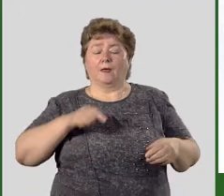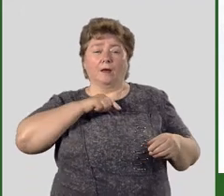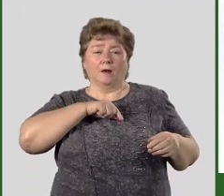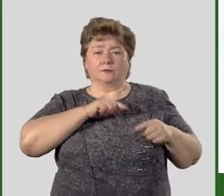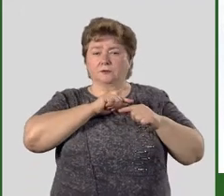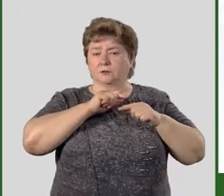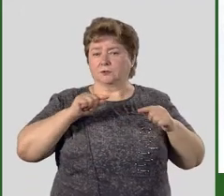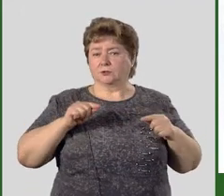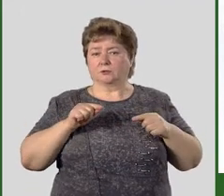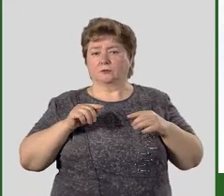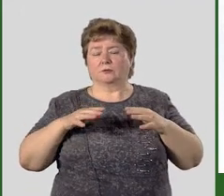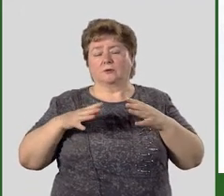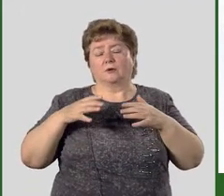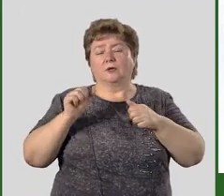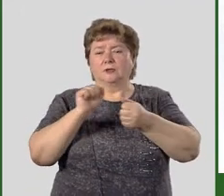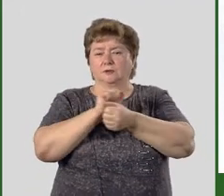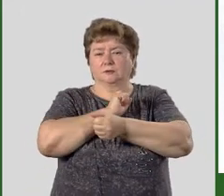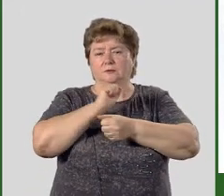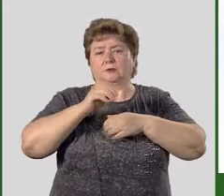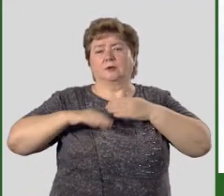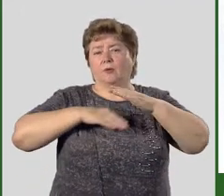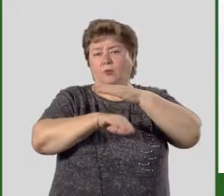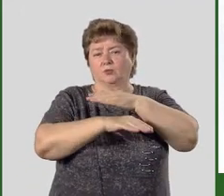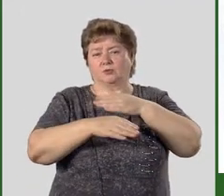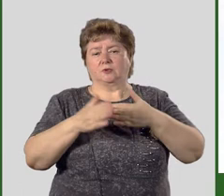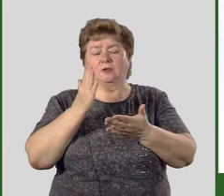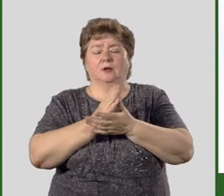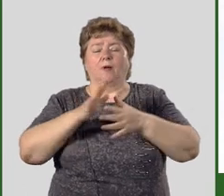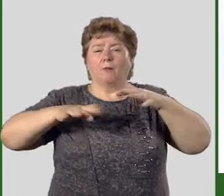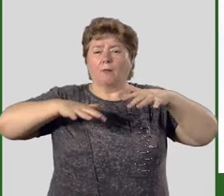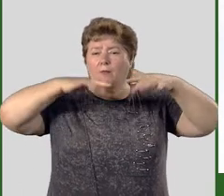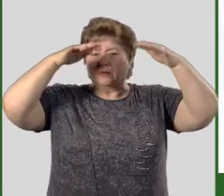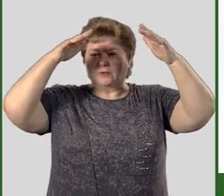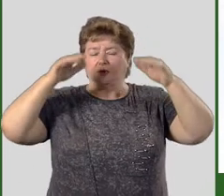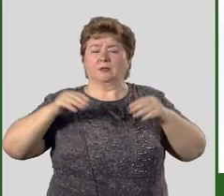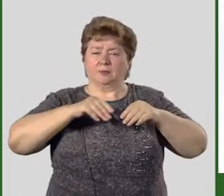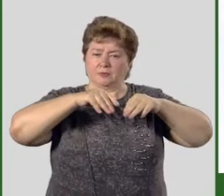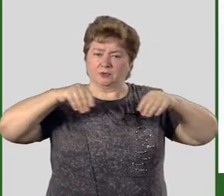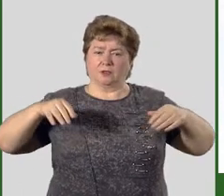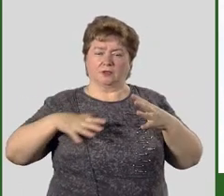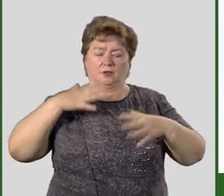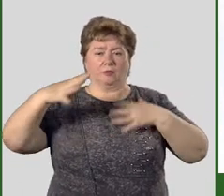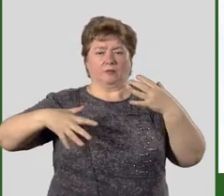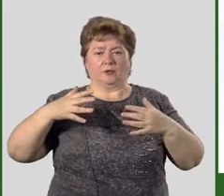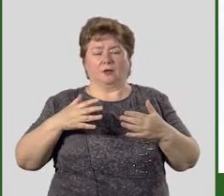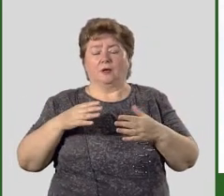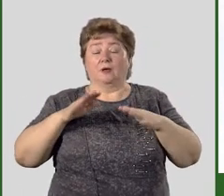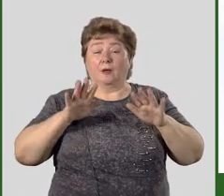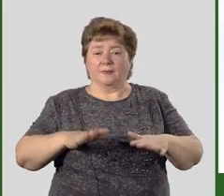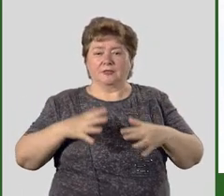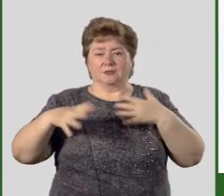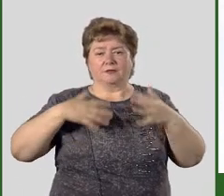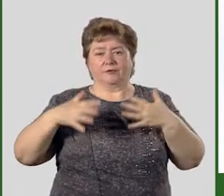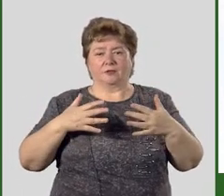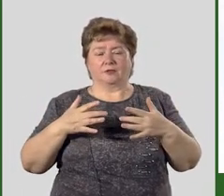Характерной чертой тропических пустынь являются пыльные и песчаные бури и местные